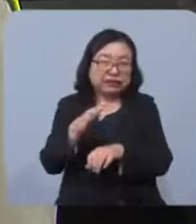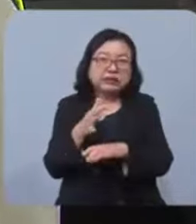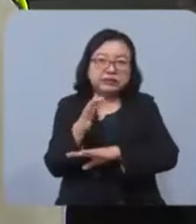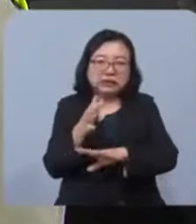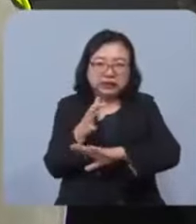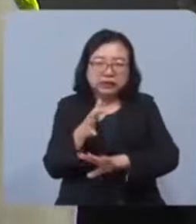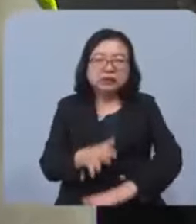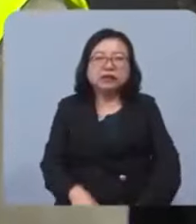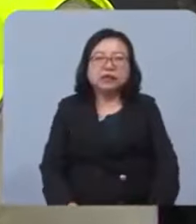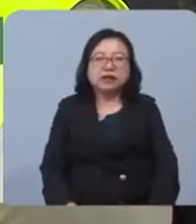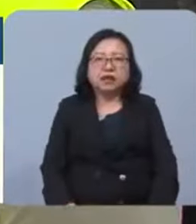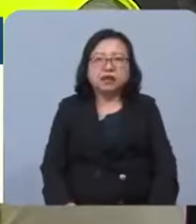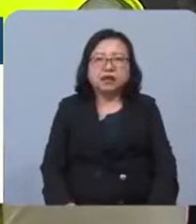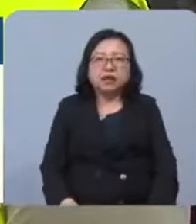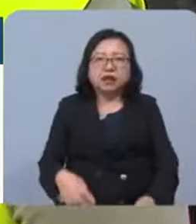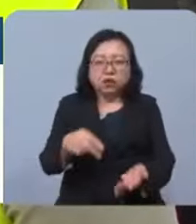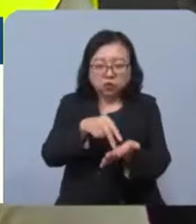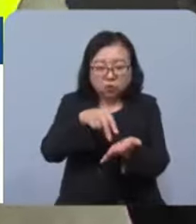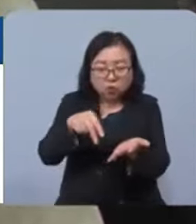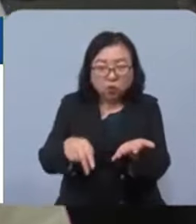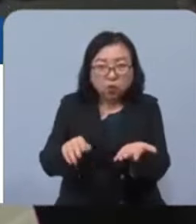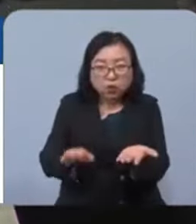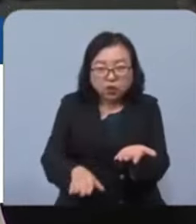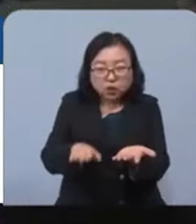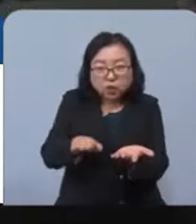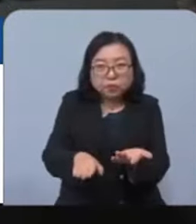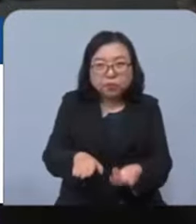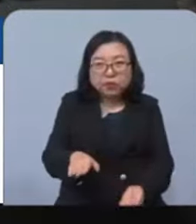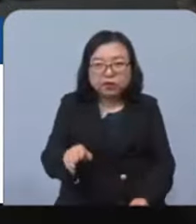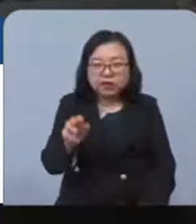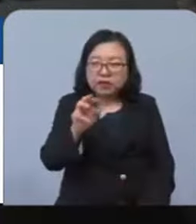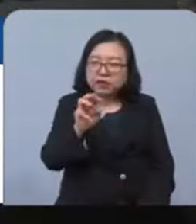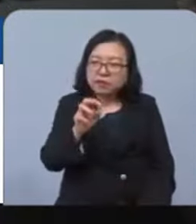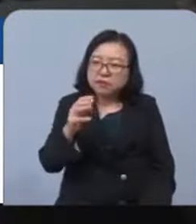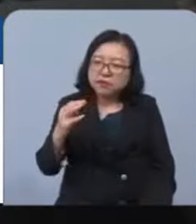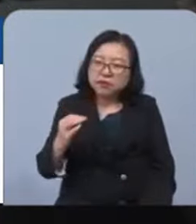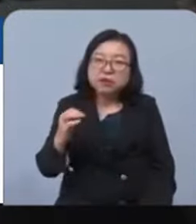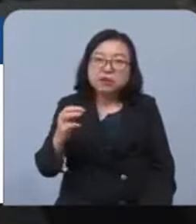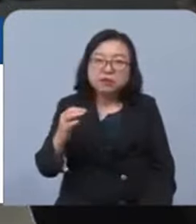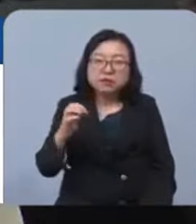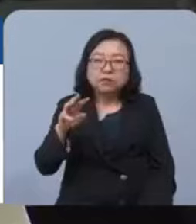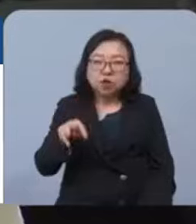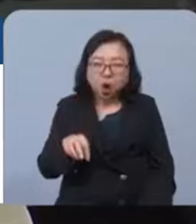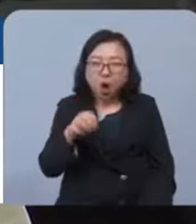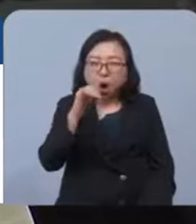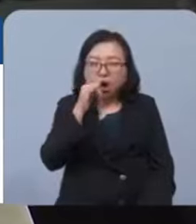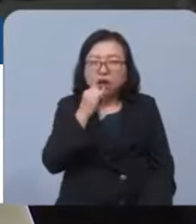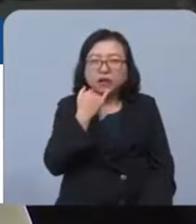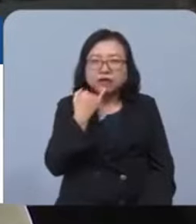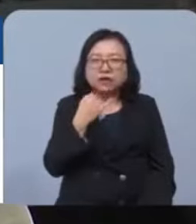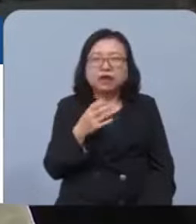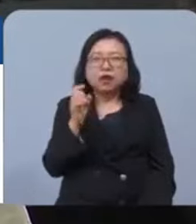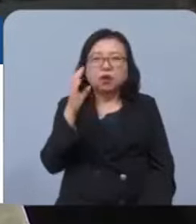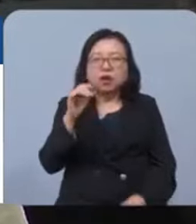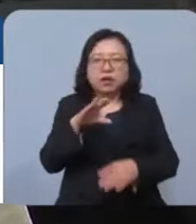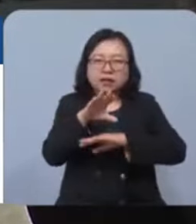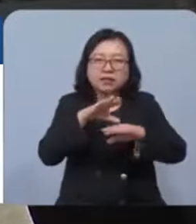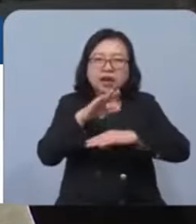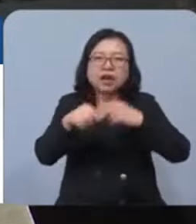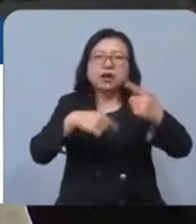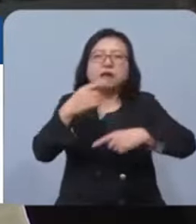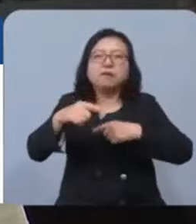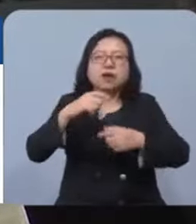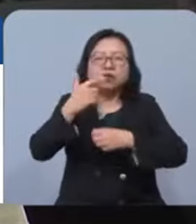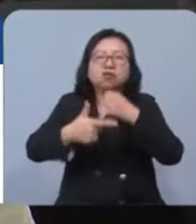30cm 그 정도 다리 한번 들어올 정도 높이가 되니까 그 차이가 어마어마하죠. 6년에 한 번씩 바꾸거든요. 그때쯤 되면